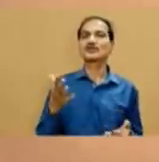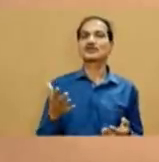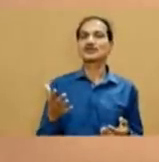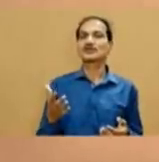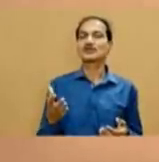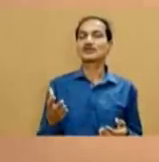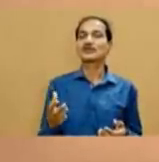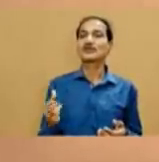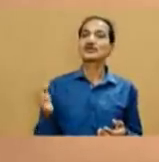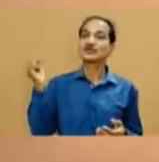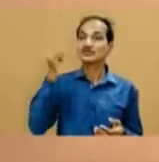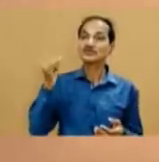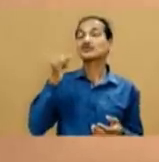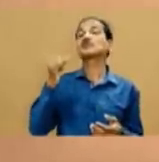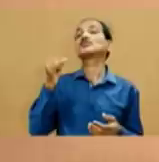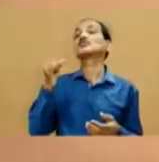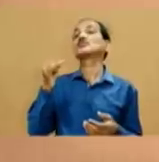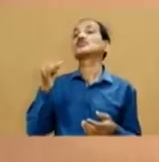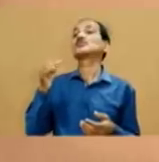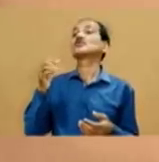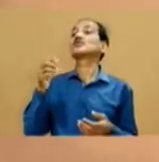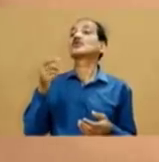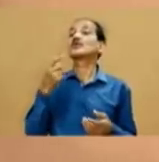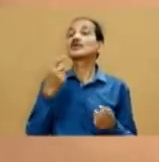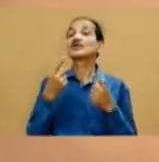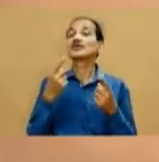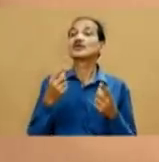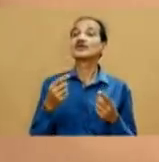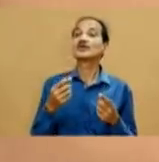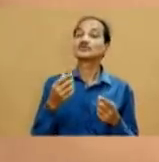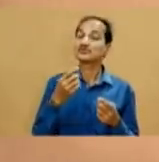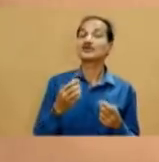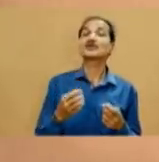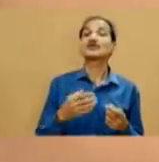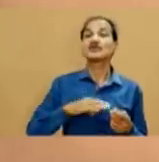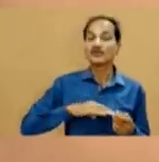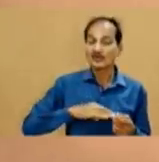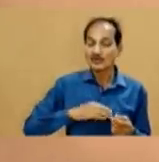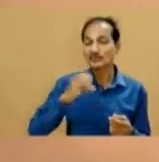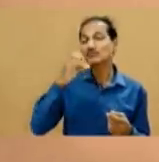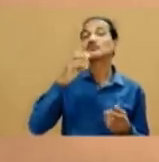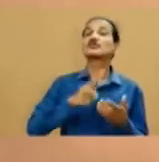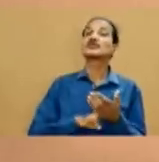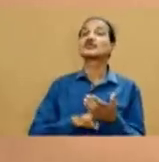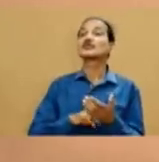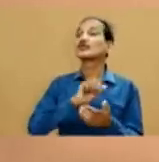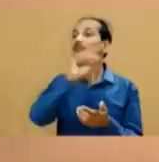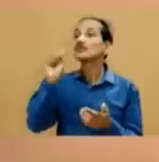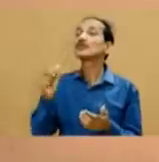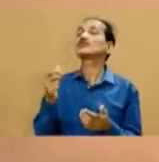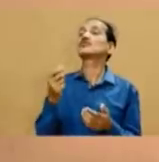ଷଷ୍ଠ ଜିନିଷ ହେଲା, ଯେଉଁଟା ମାନ୍ୟବର ମୁଖ୍ୟମନ୍ତ୍ରୀ ଆଗରୁ ଆପଣମାନଙ୍କୁ ଅନୁରୋଧ କରିଛନ୍ତି, ମା ଭଉଣୀ